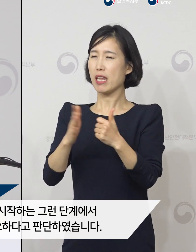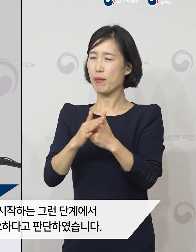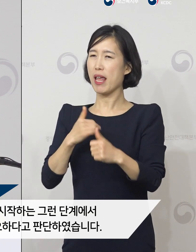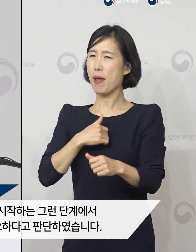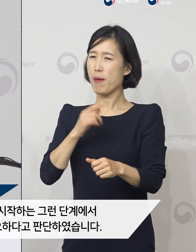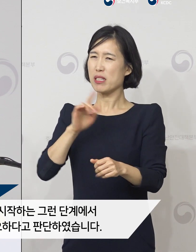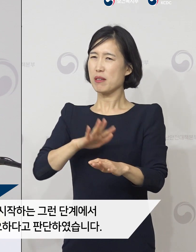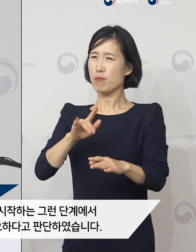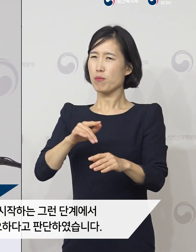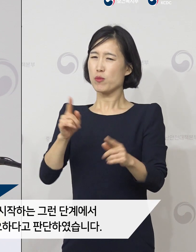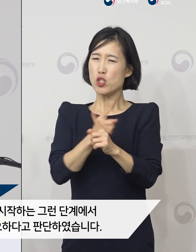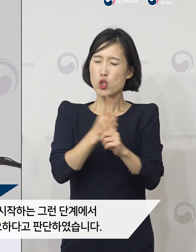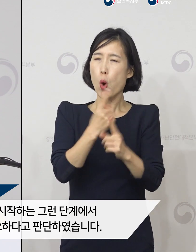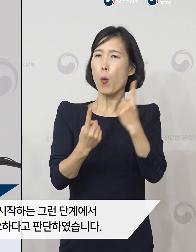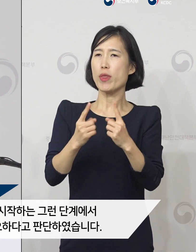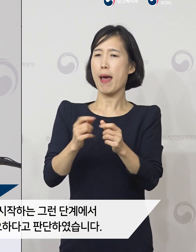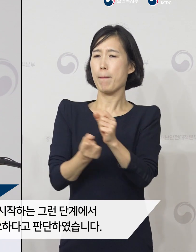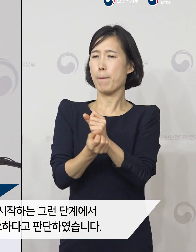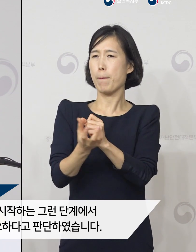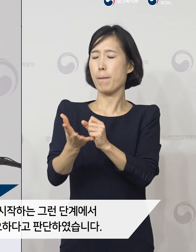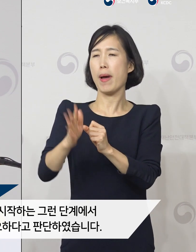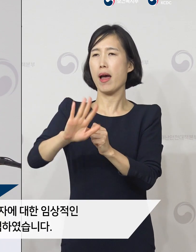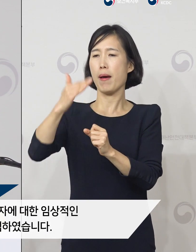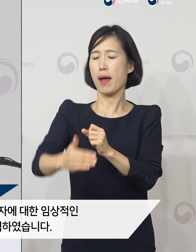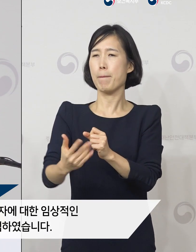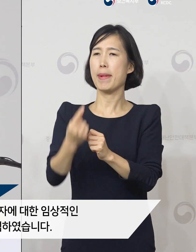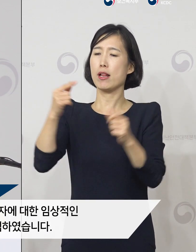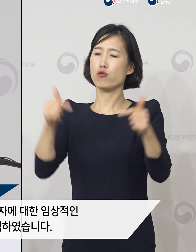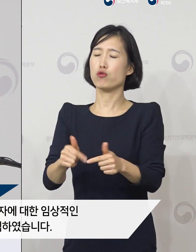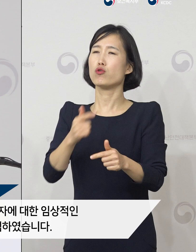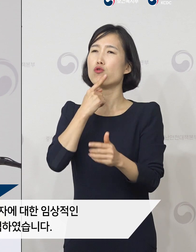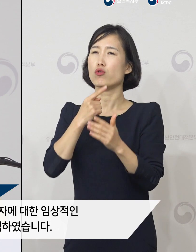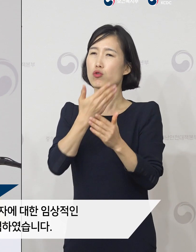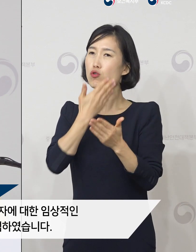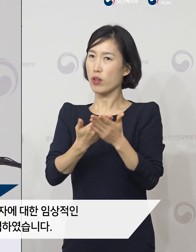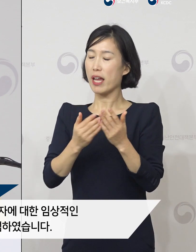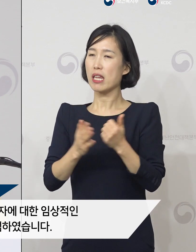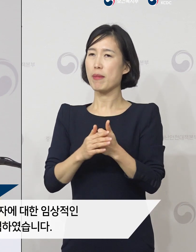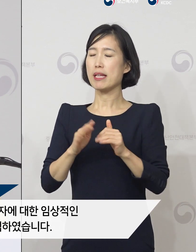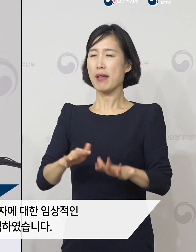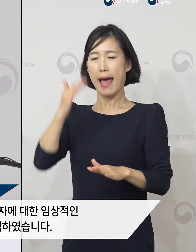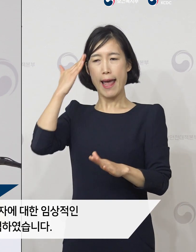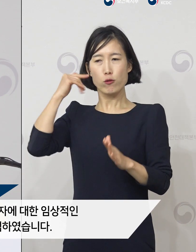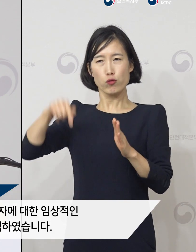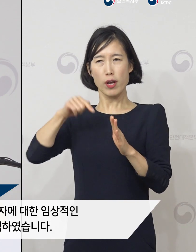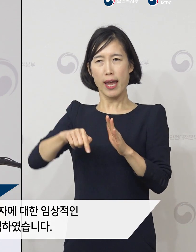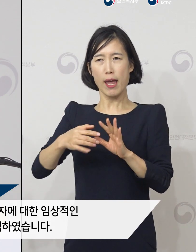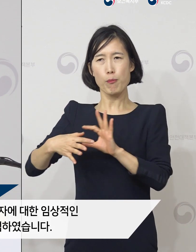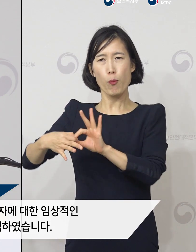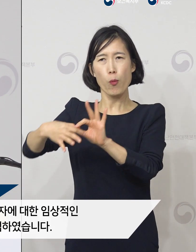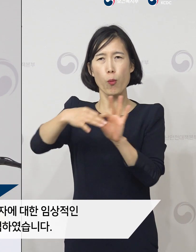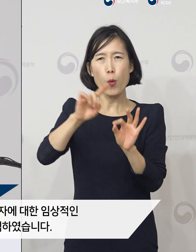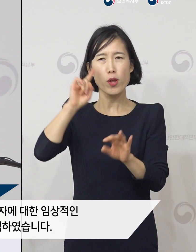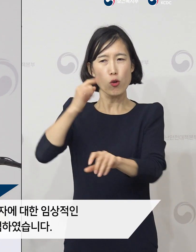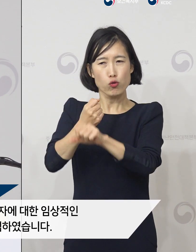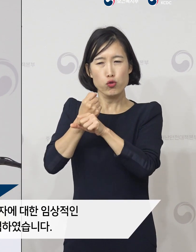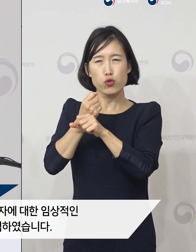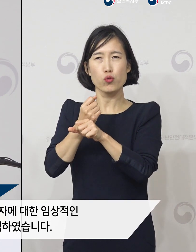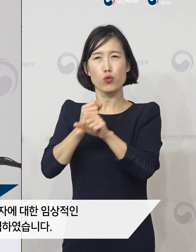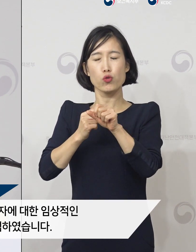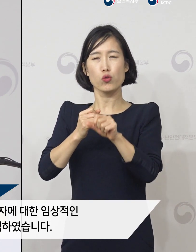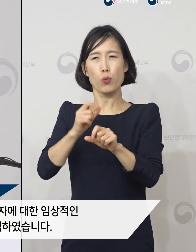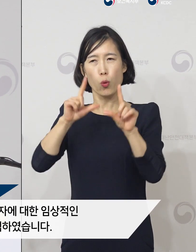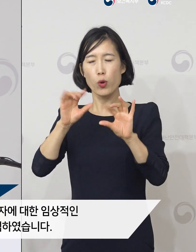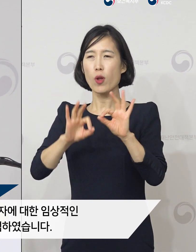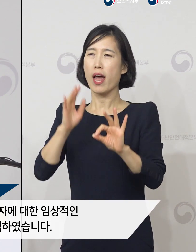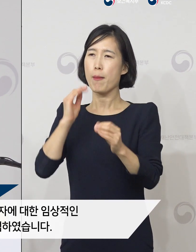전략의 전환이 필요하다고 판단하였습니다. 그간의 국내외 역학조사 및 연구 결과, 국내의 환자에